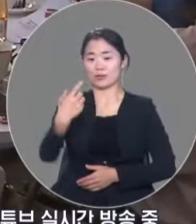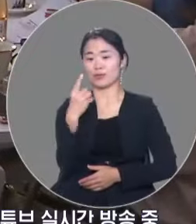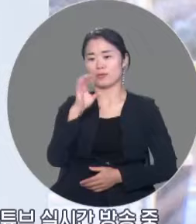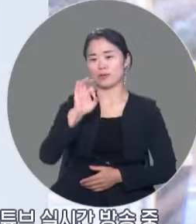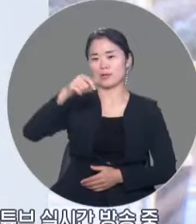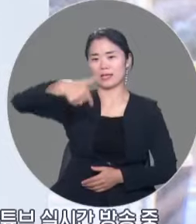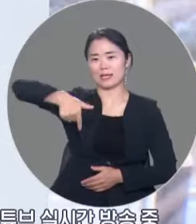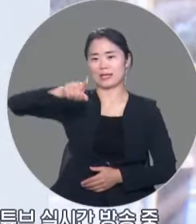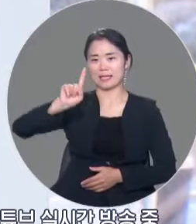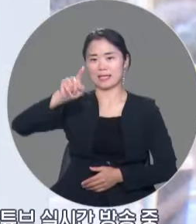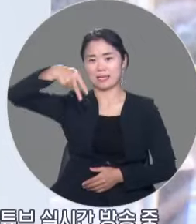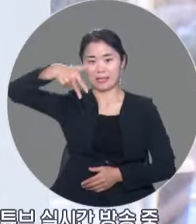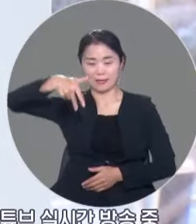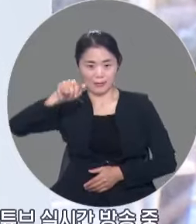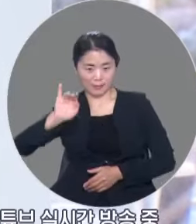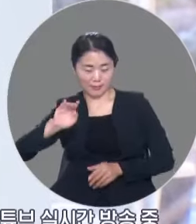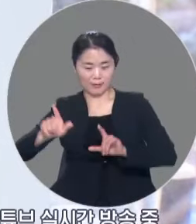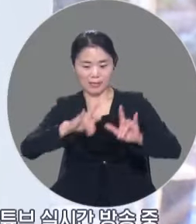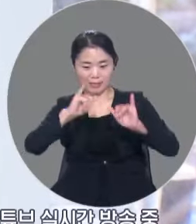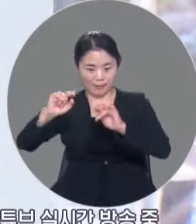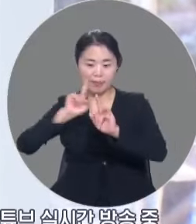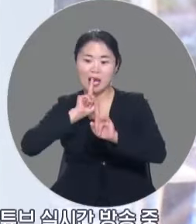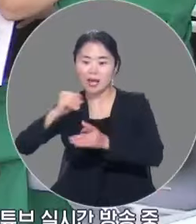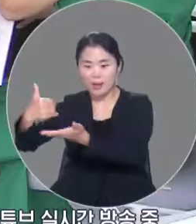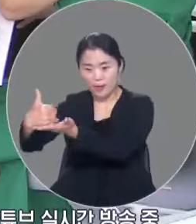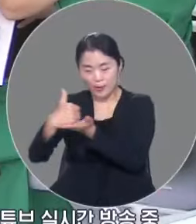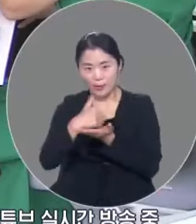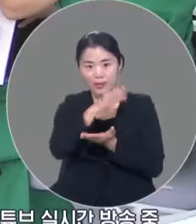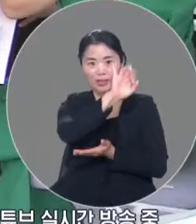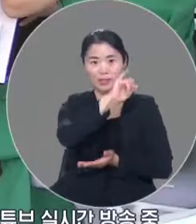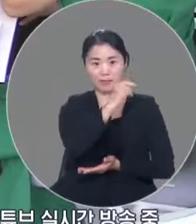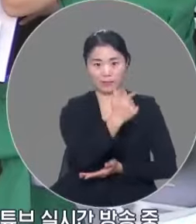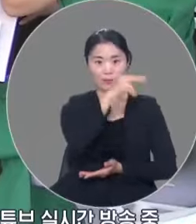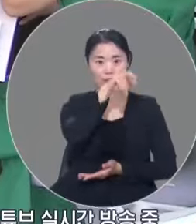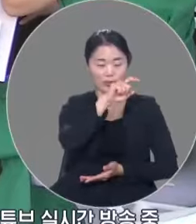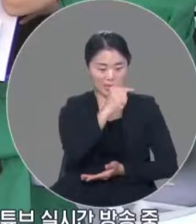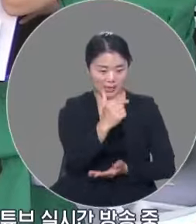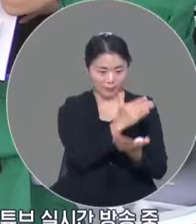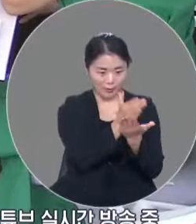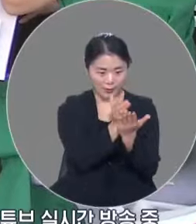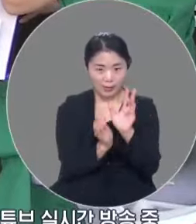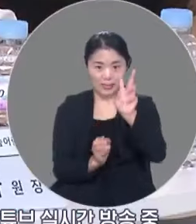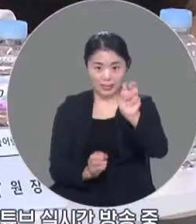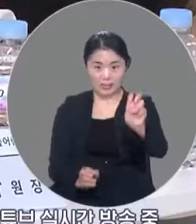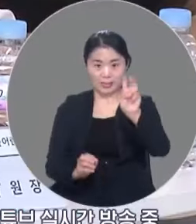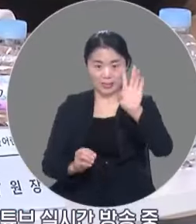이후 주민 의견을 반영해 연말까지 인문학과 미술 등 22개 분야의 문화